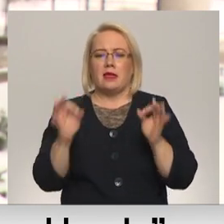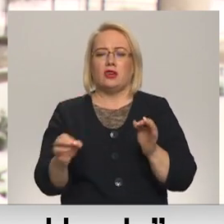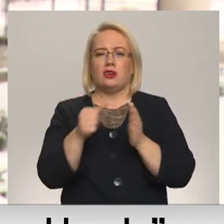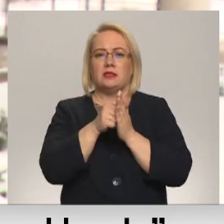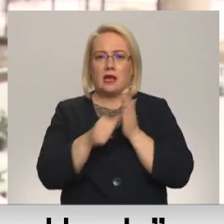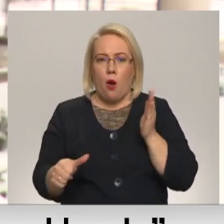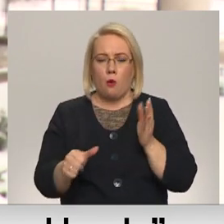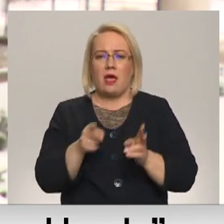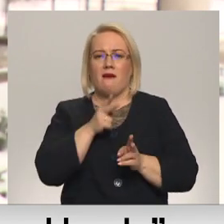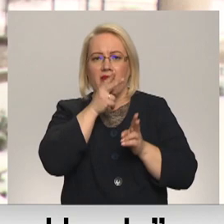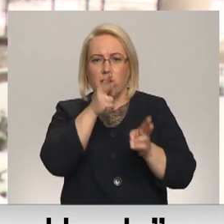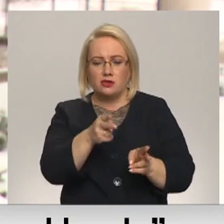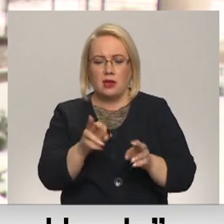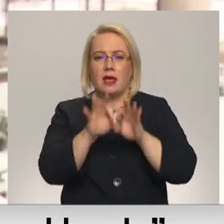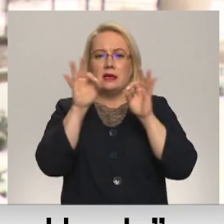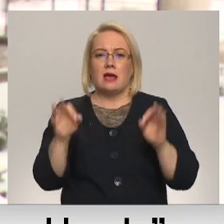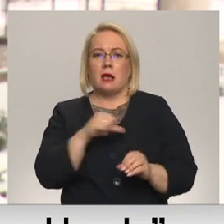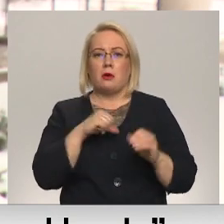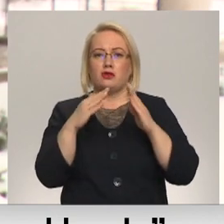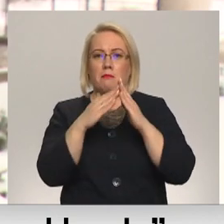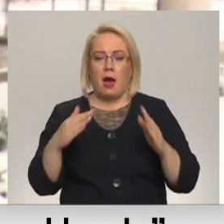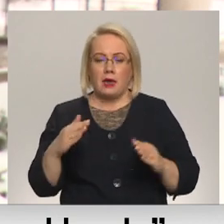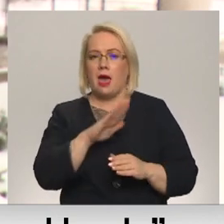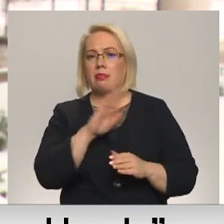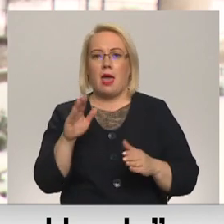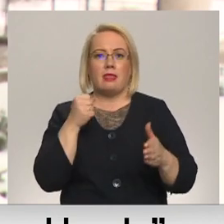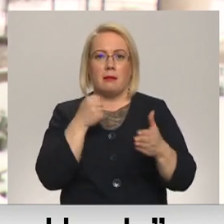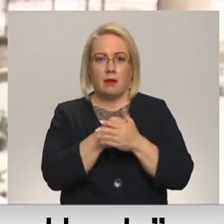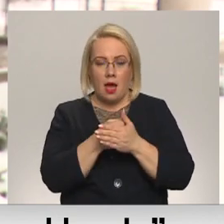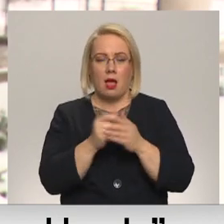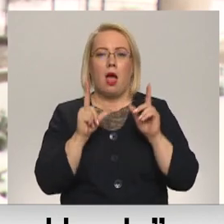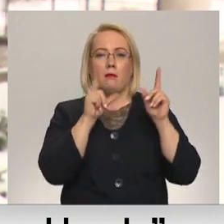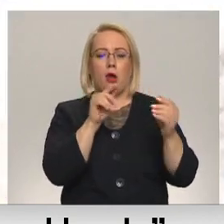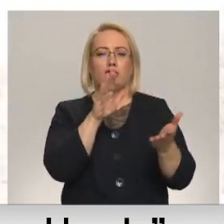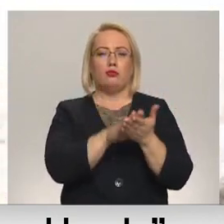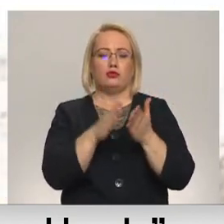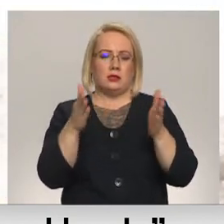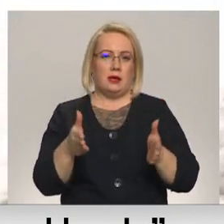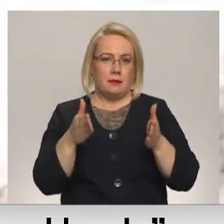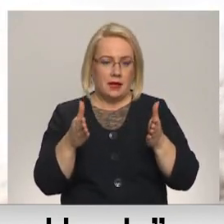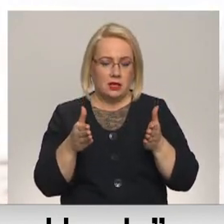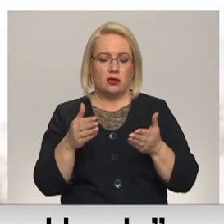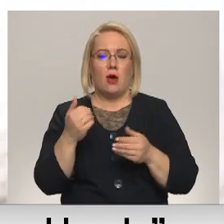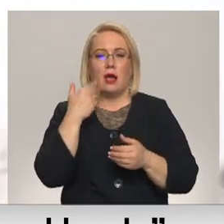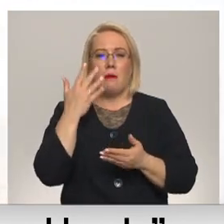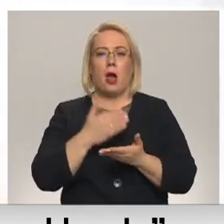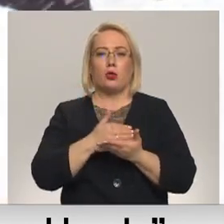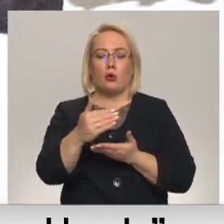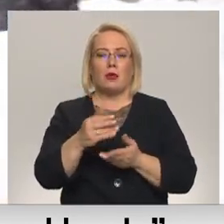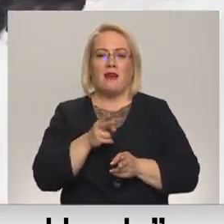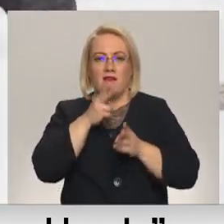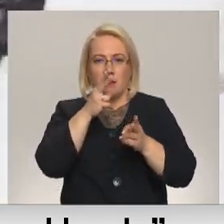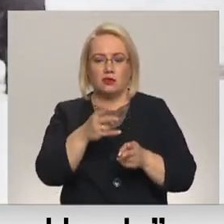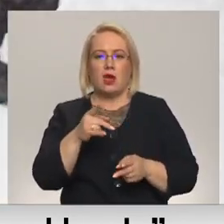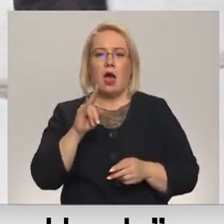vēmšana, sākam paši mājās un tikai tad, ja netiekam galā, tad braucam uz bērnu slimnīcu. Kamēr turpinās vēmšana, bērnu